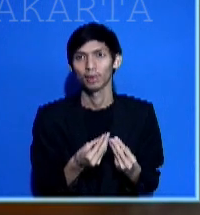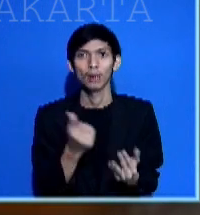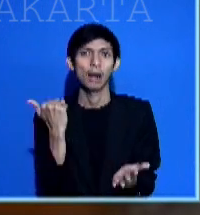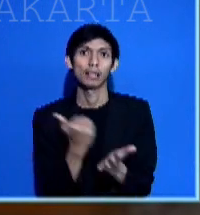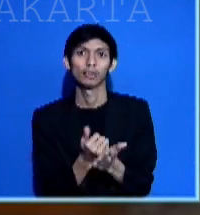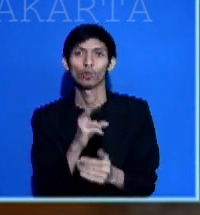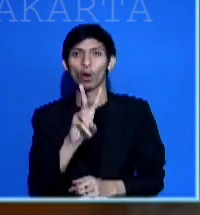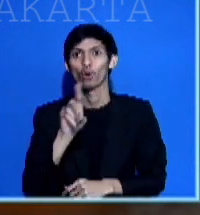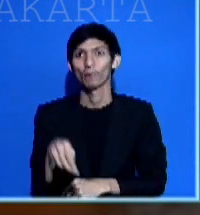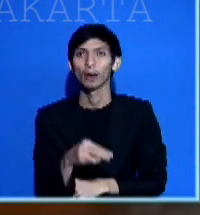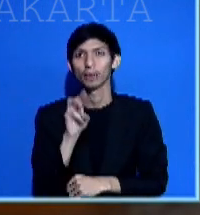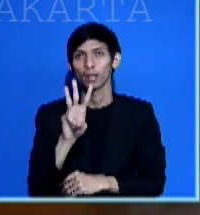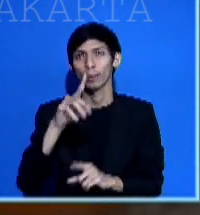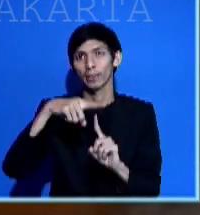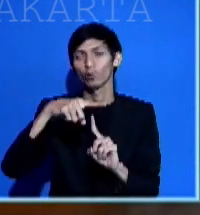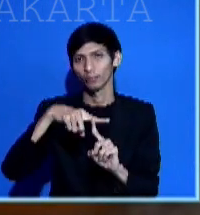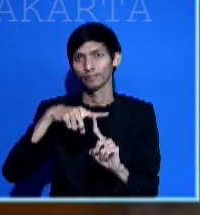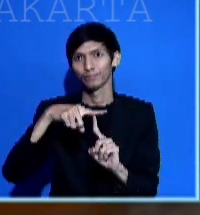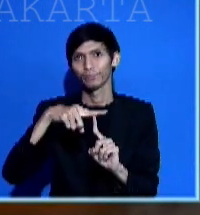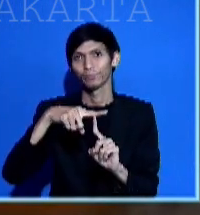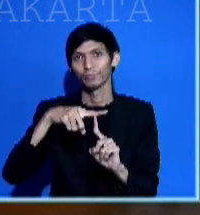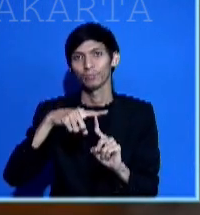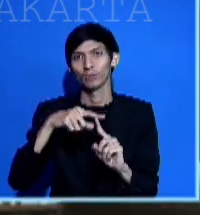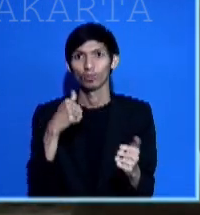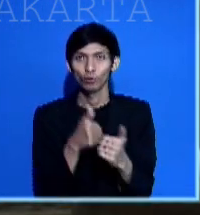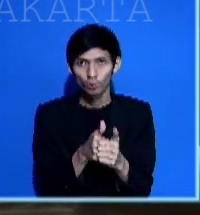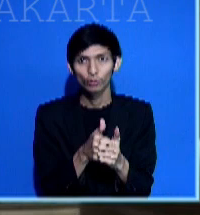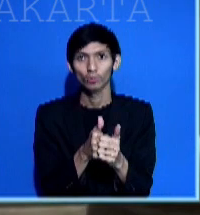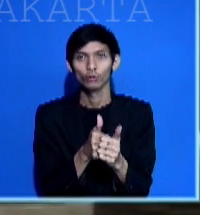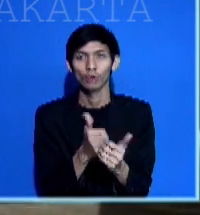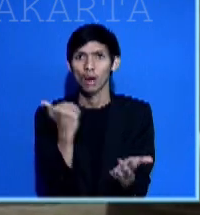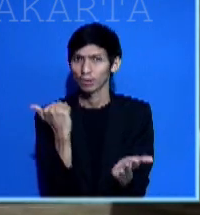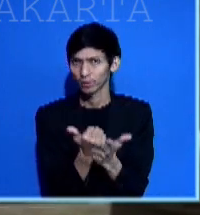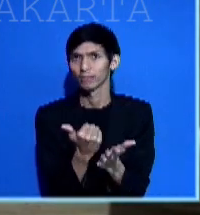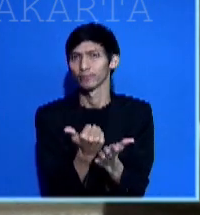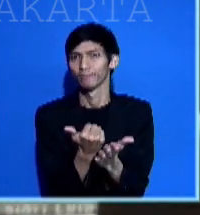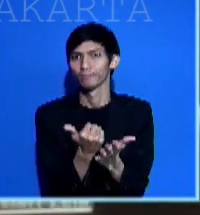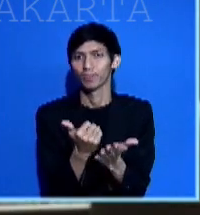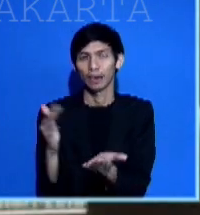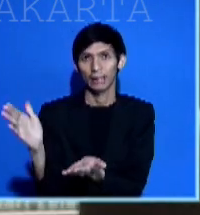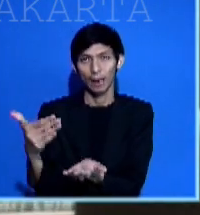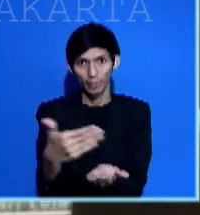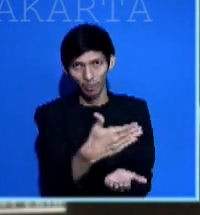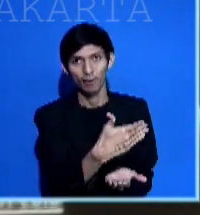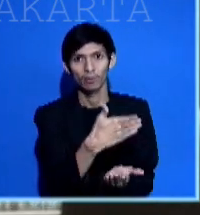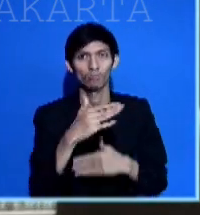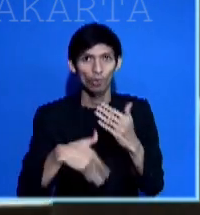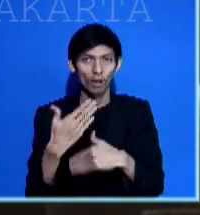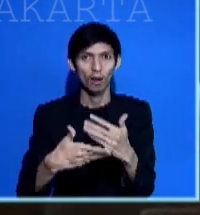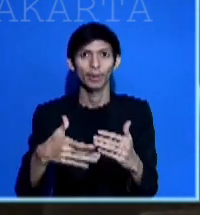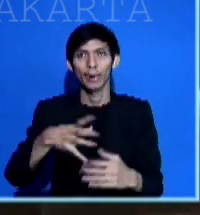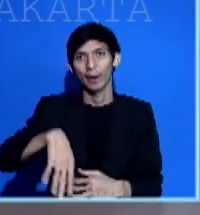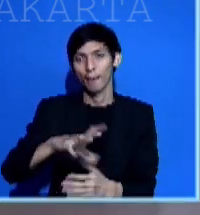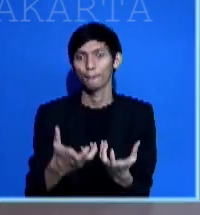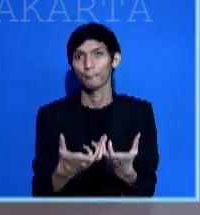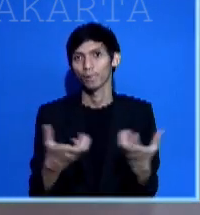2,3 triliun yang berasal dari pendapatan pajak daerah retribusi daerah dan hasil pengelolaan kekayaan daerah yang dipisahkan serta